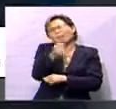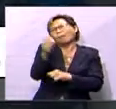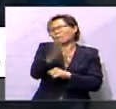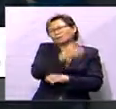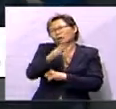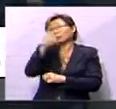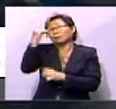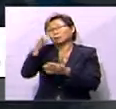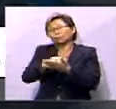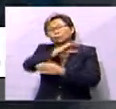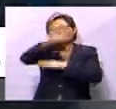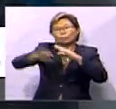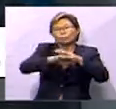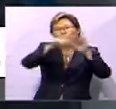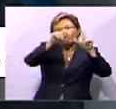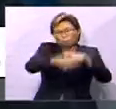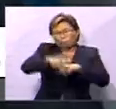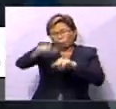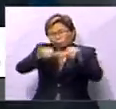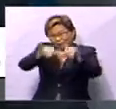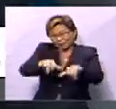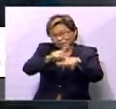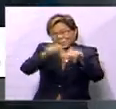demikian, semua penghuni-penghuni kuartus ini